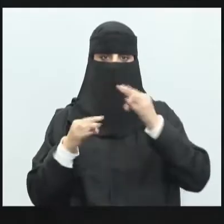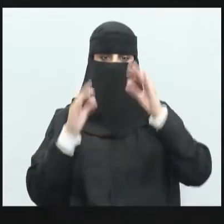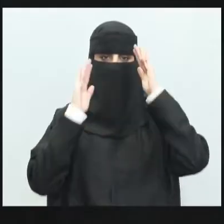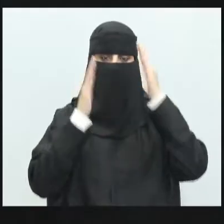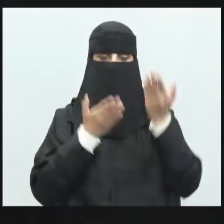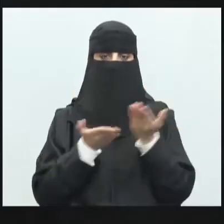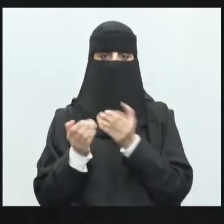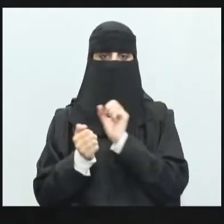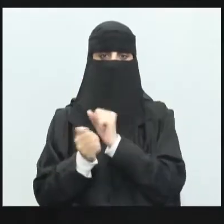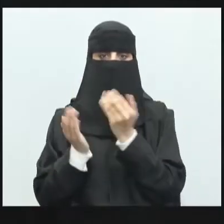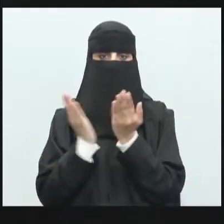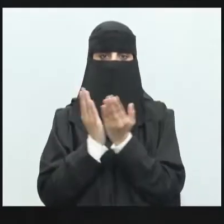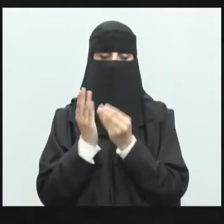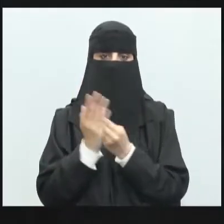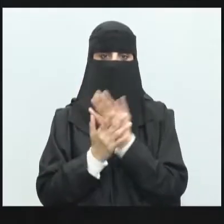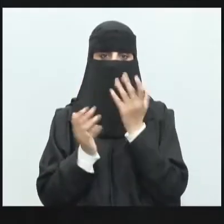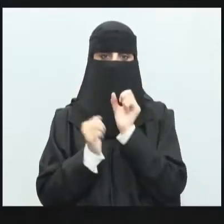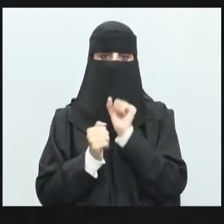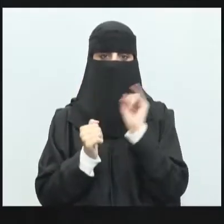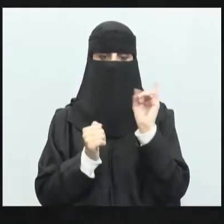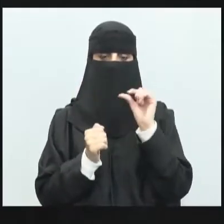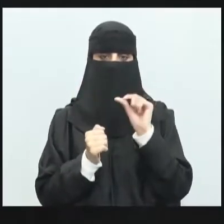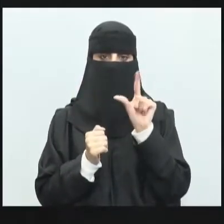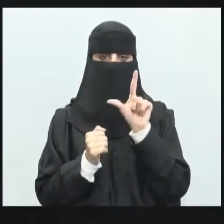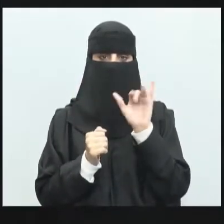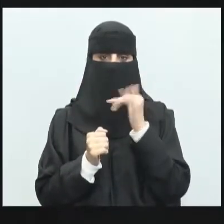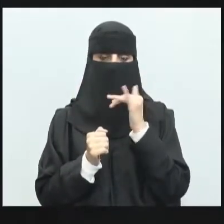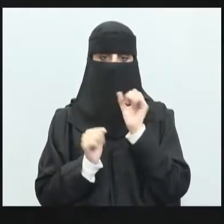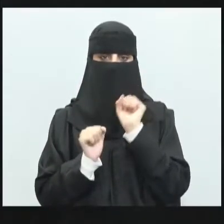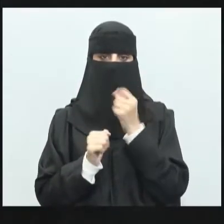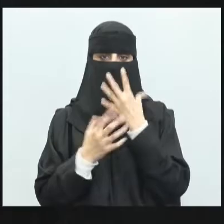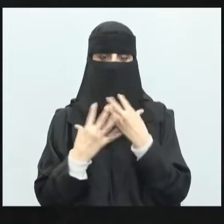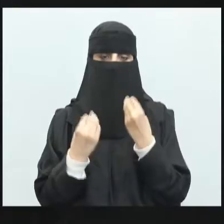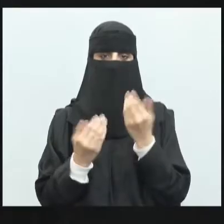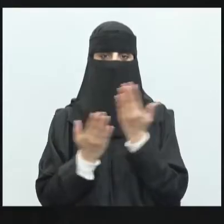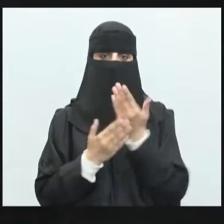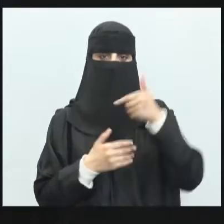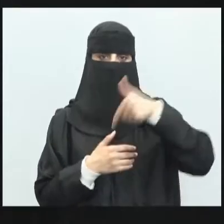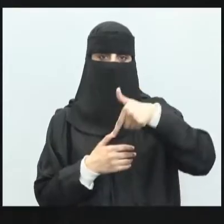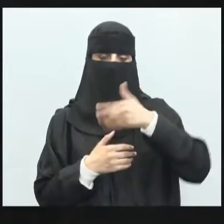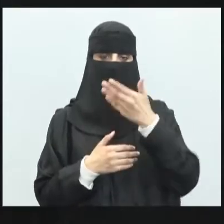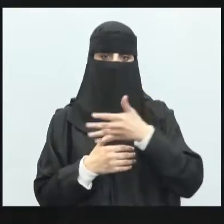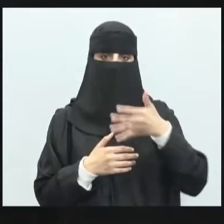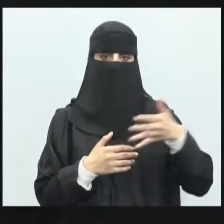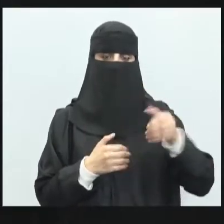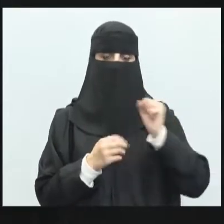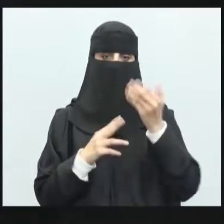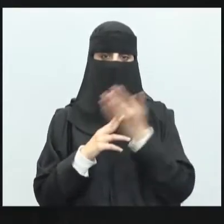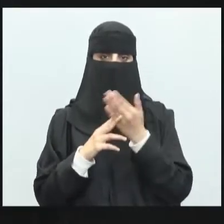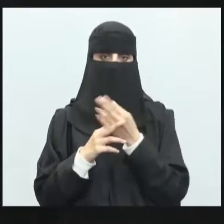بكم في درس من دروس ماده لغتي الجميله للصف السادس الابتدائي الفصل الدراسي